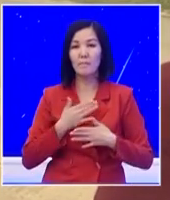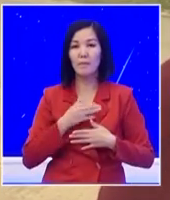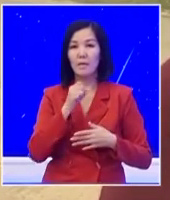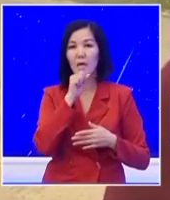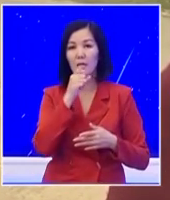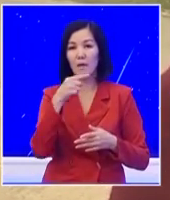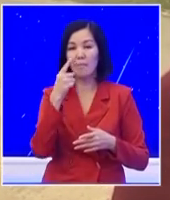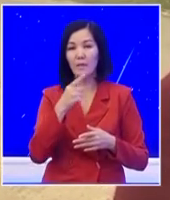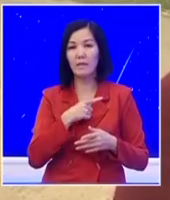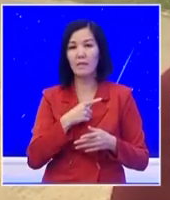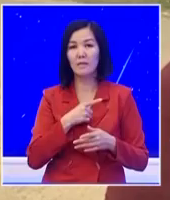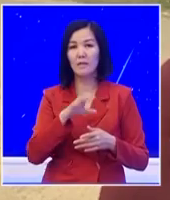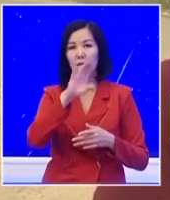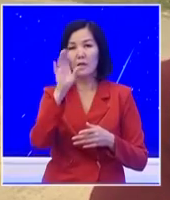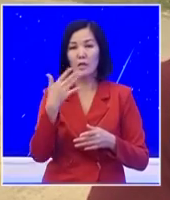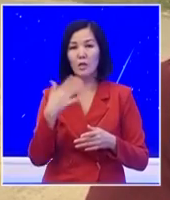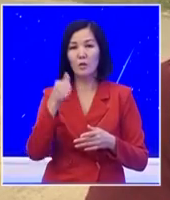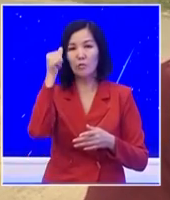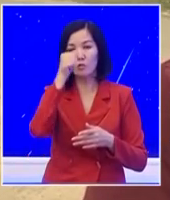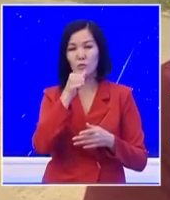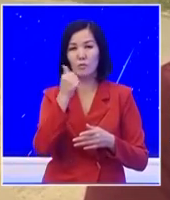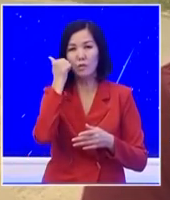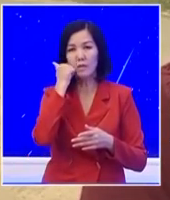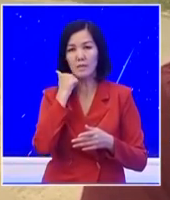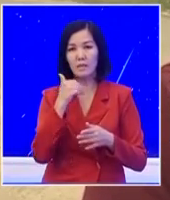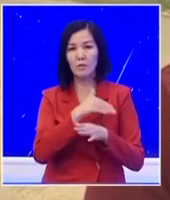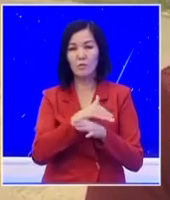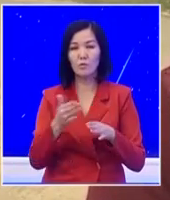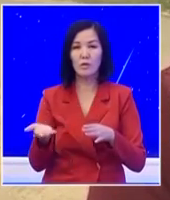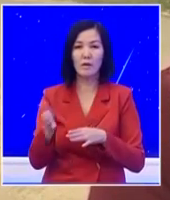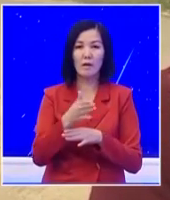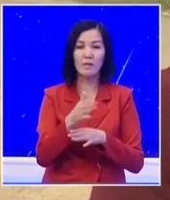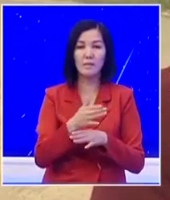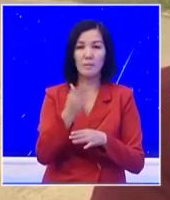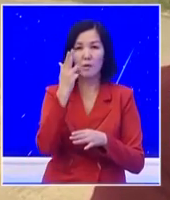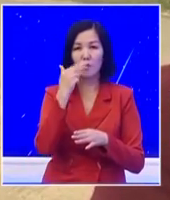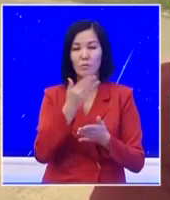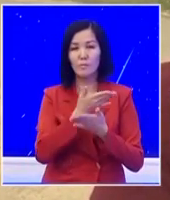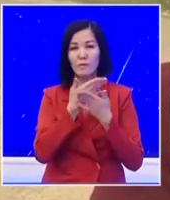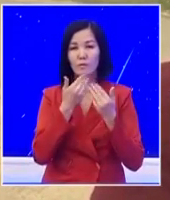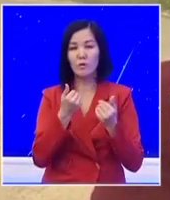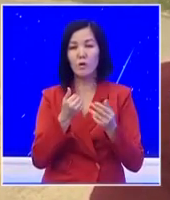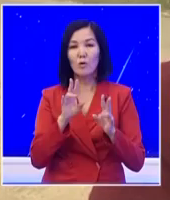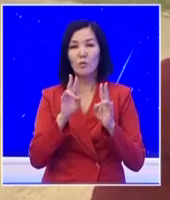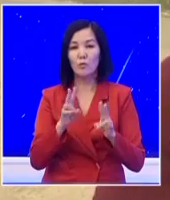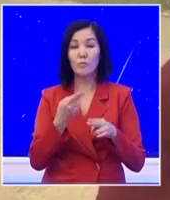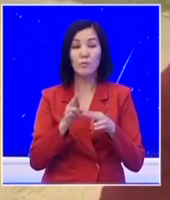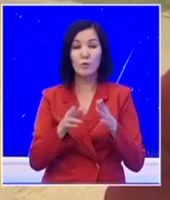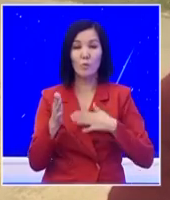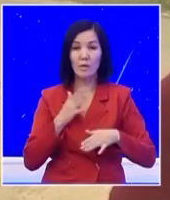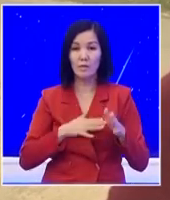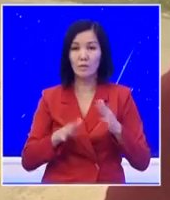айтып отыратын. Бұл жүйелер 50 жылдан бері қолданыста деп. Көшелер қазылып, қолайсыздық туғызып жатқанына қарамастан, біз өте